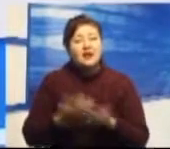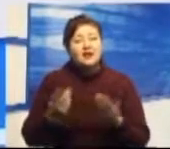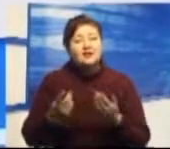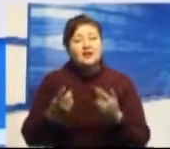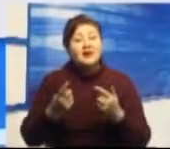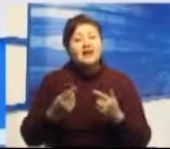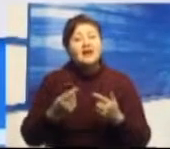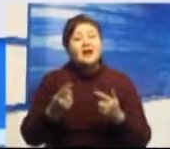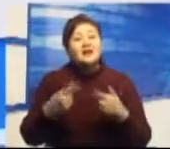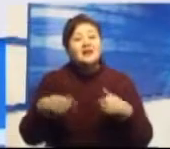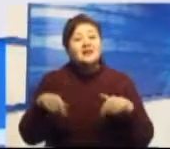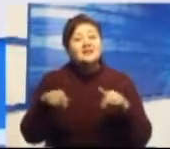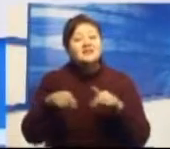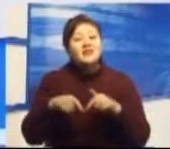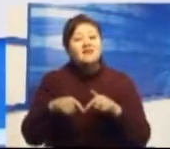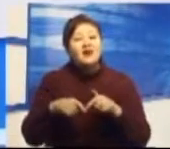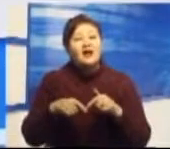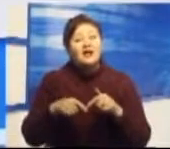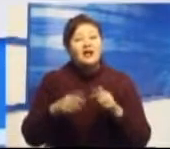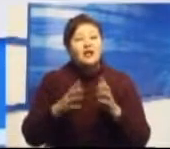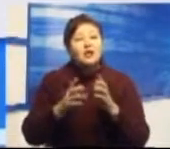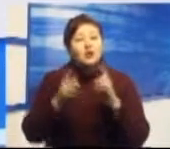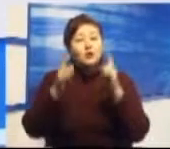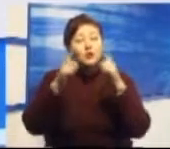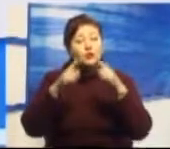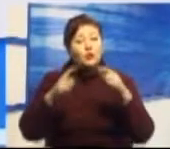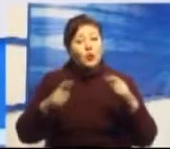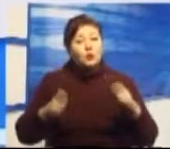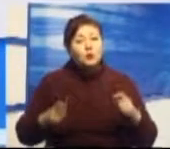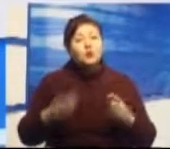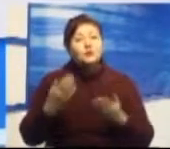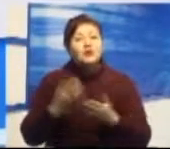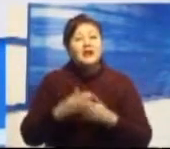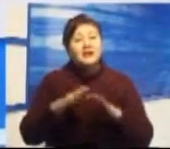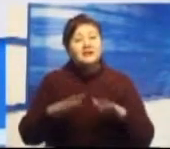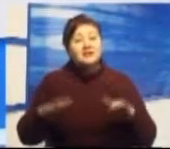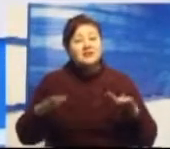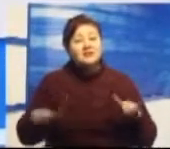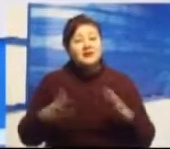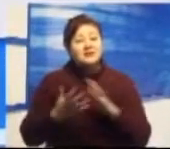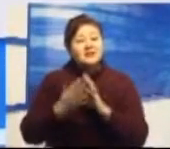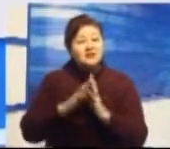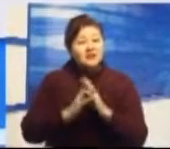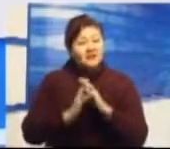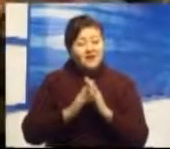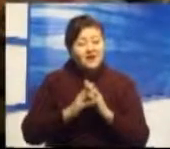шырша ұйымдастырылды. Мерекеге қала әкімі Ермак Сәрімов қатысты. Толығырақ тілші бейне материалында.